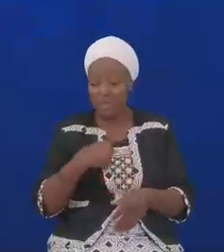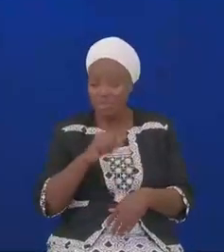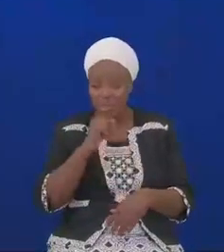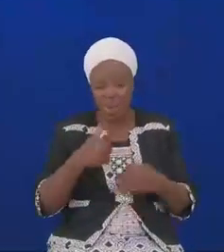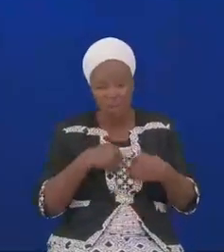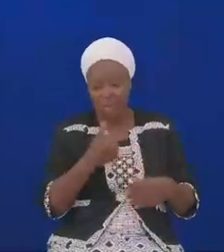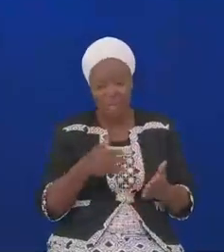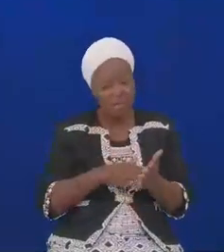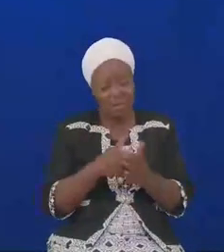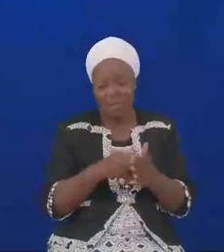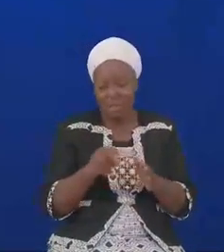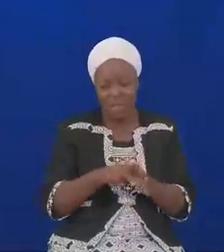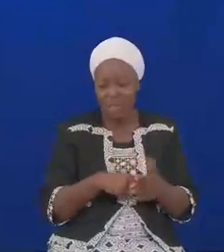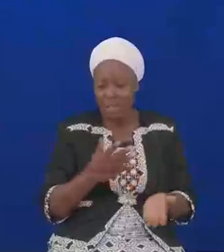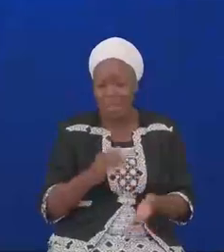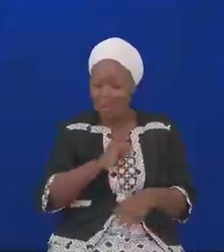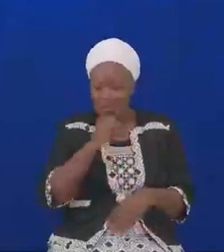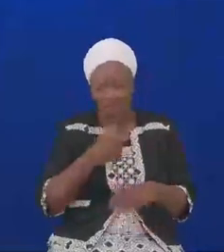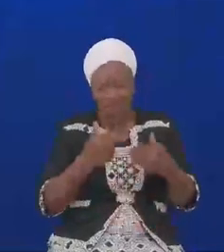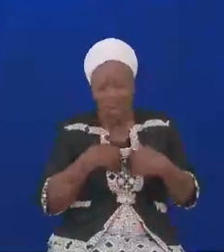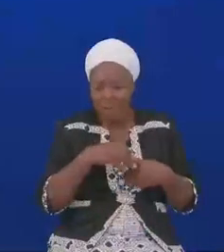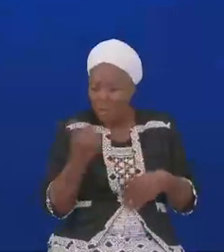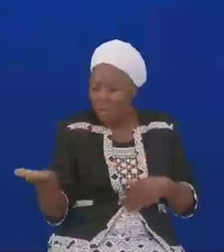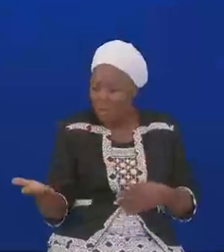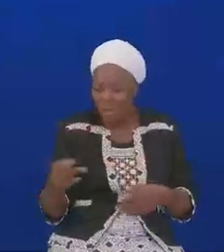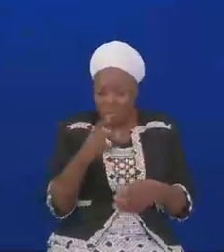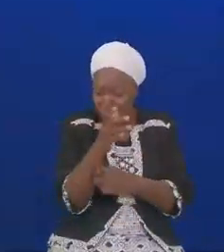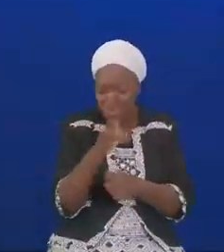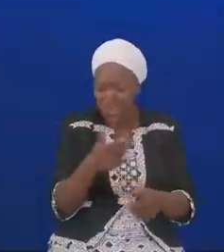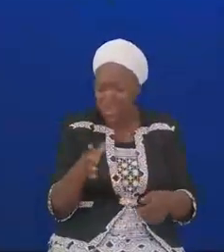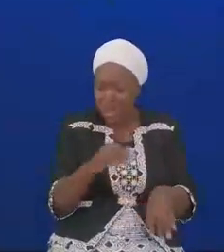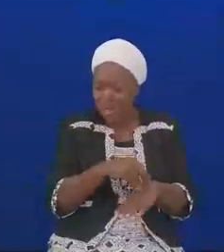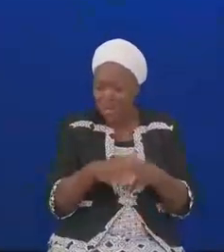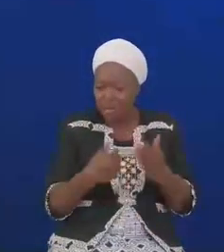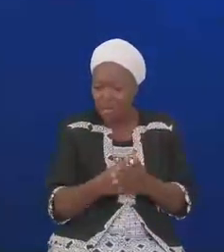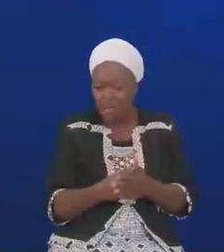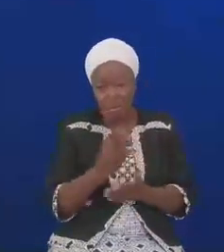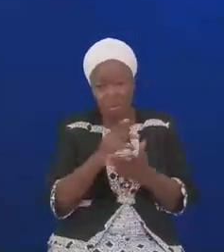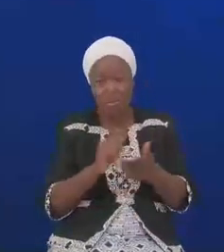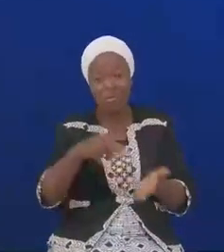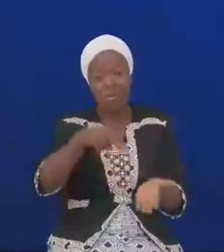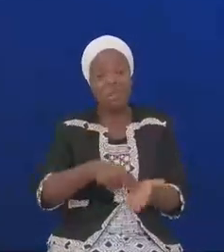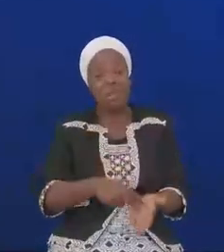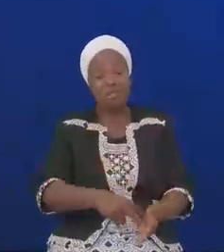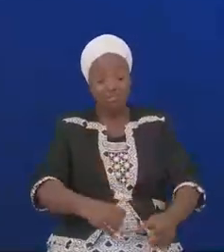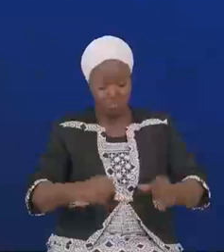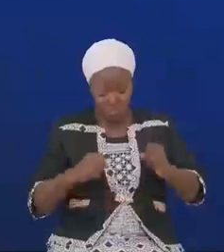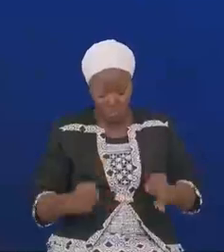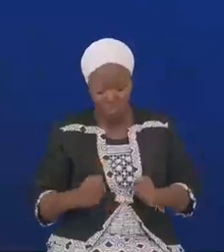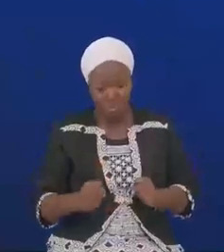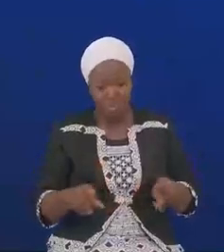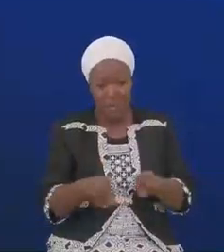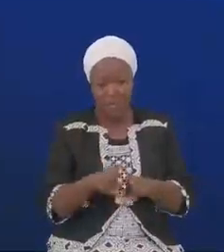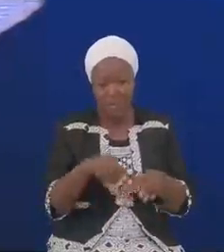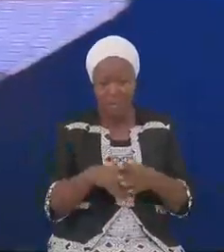vive sans couardise, sans pusillanimité, que quelqu'un vive et que la personne soit intègre, ferme, même au sein